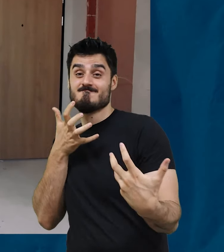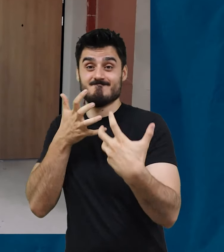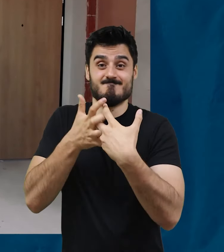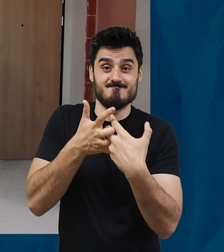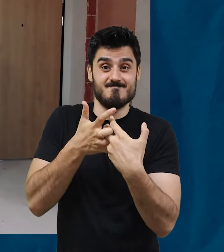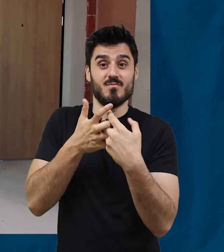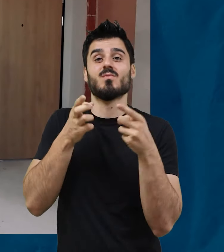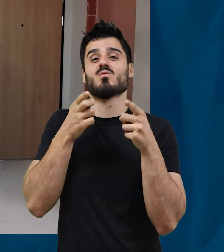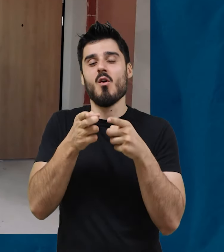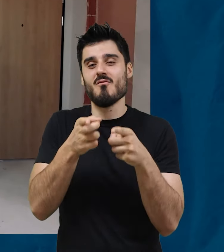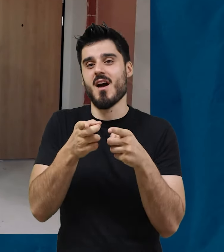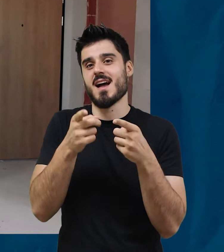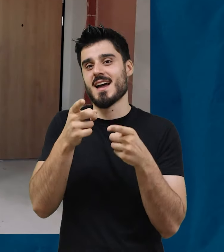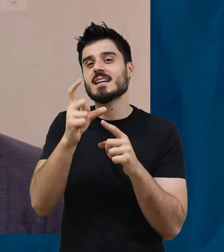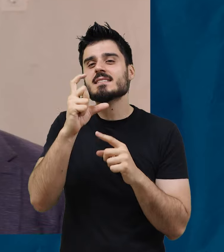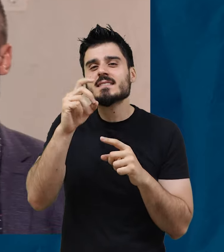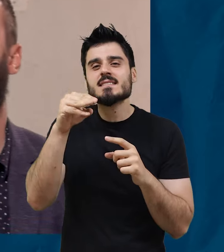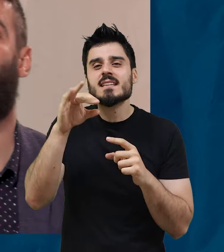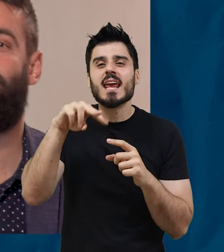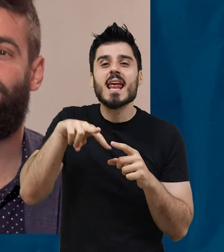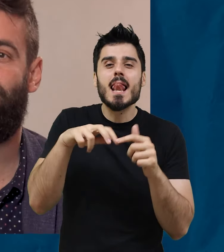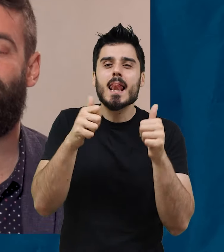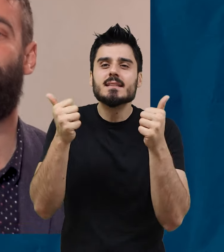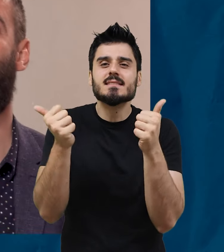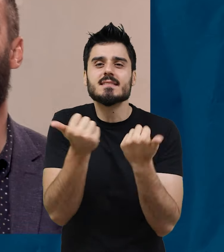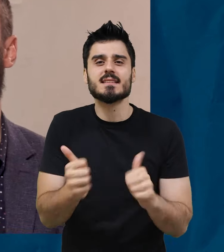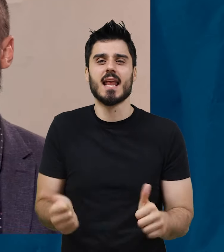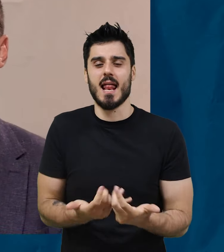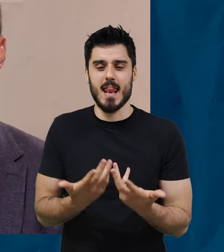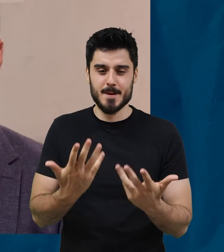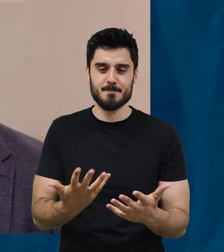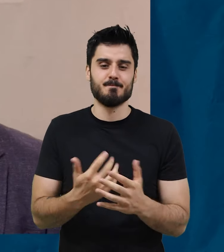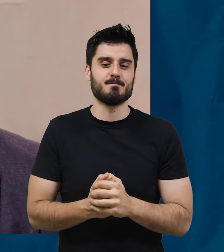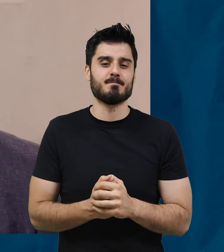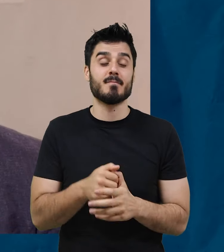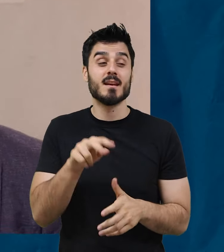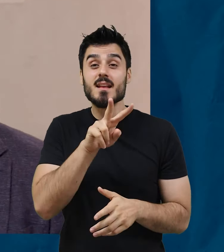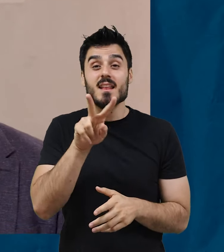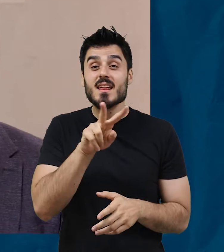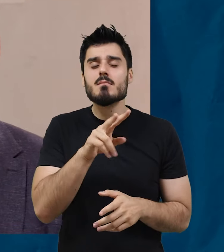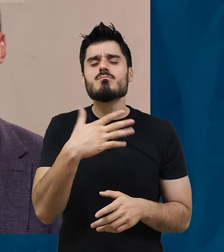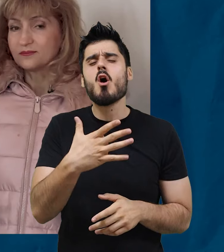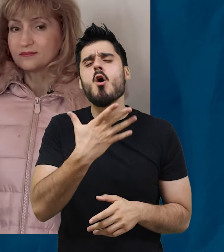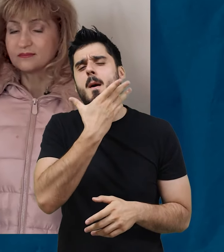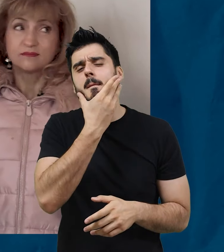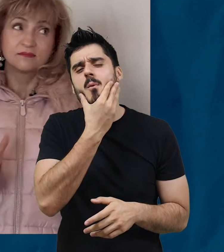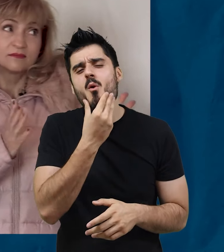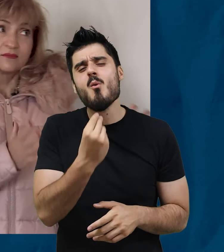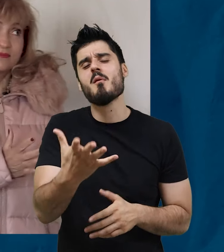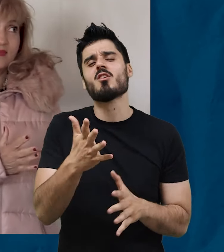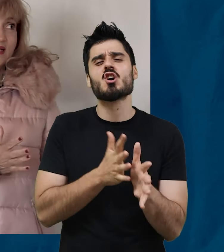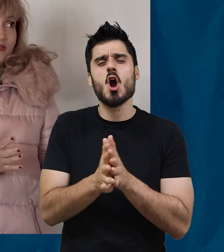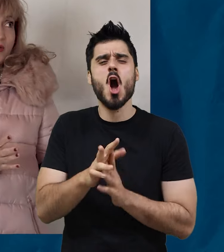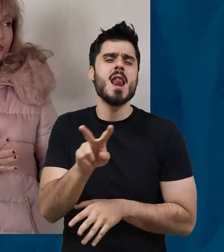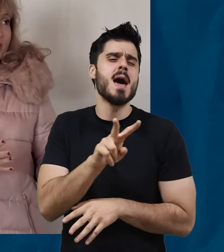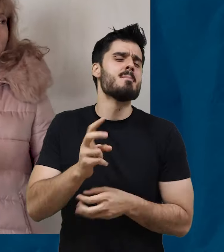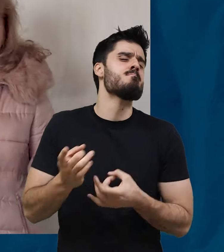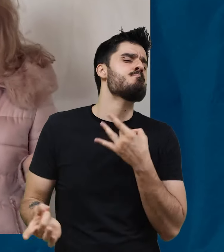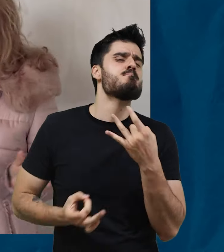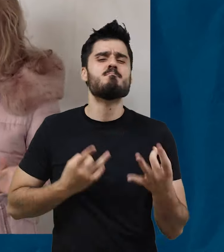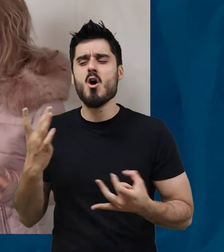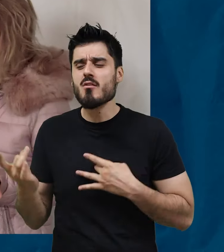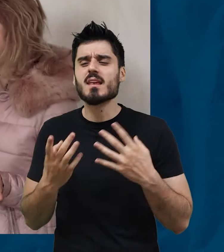мотива и линията, по която ще се движим. Лина и Петър са едни прекрасни усмихнати хора с модерно виждане за това къде трябва да